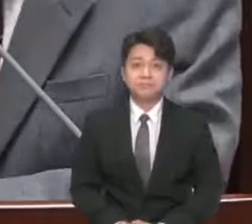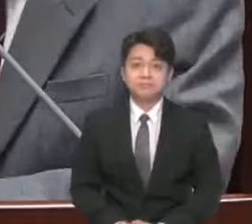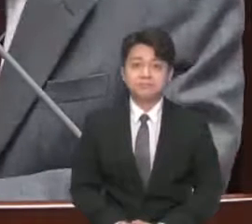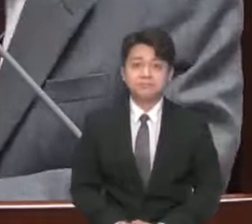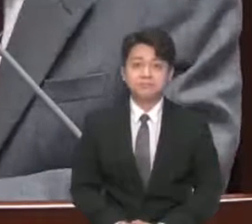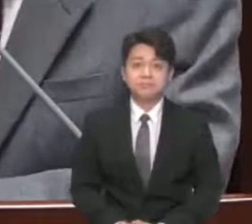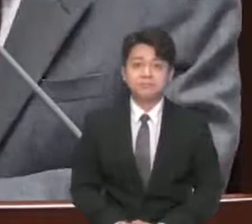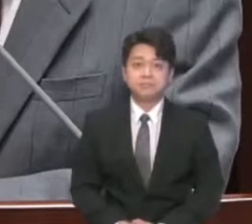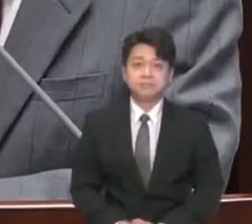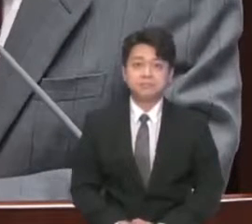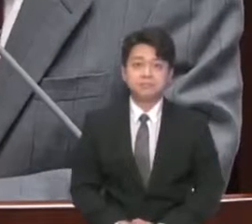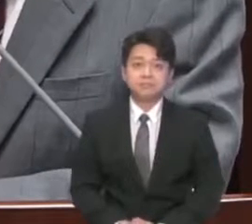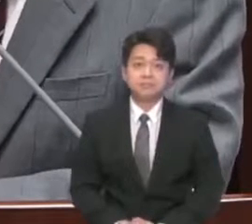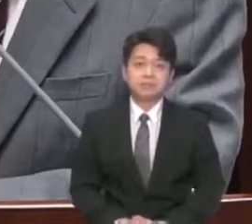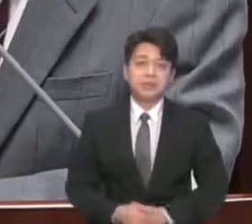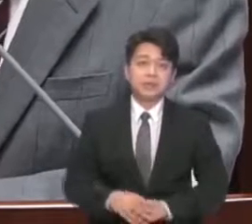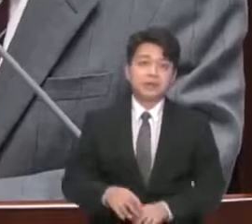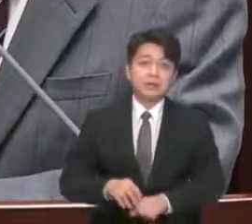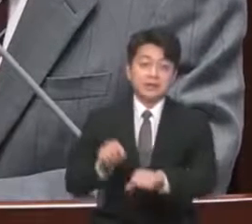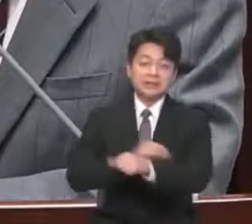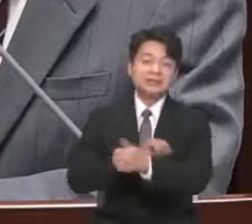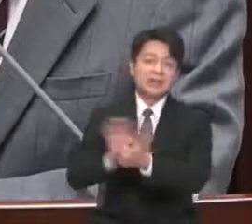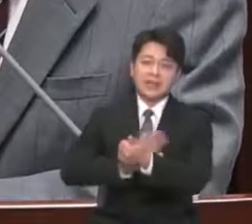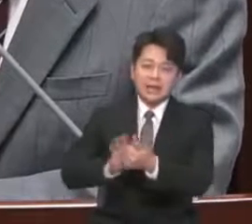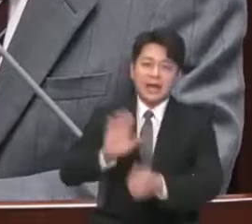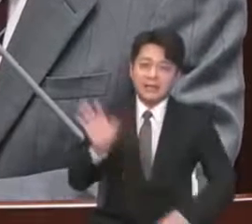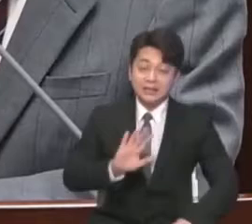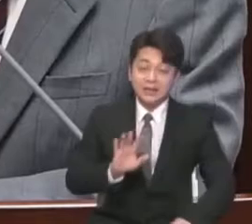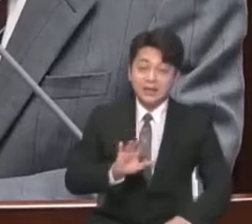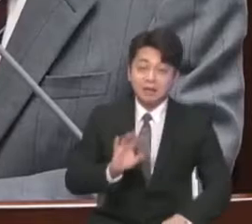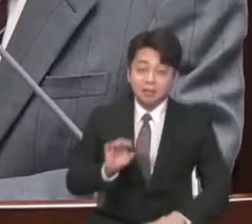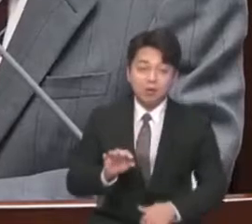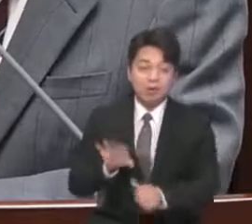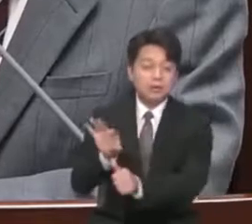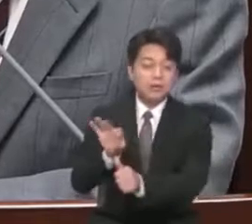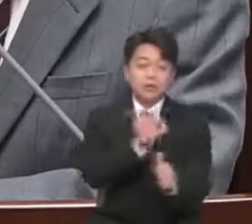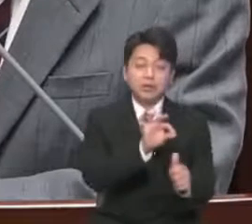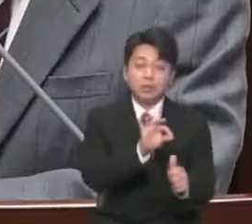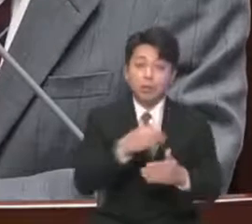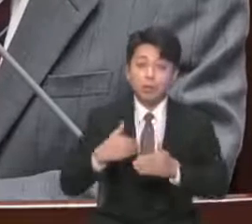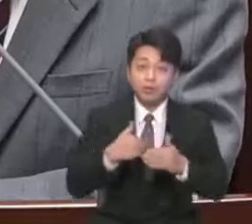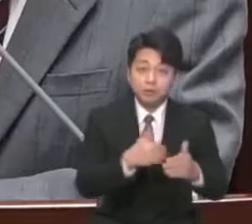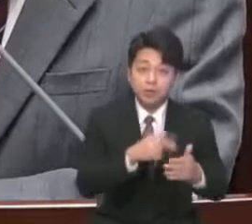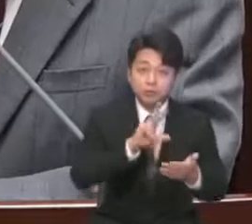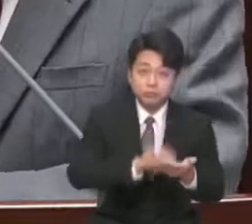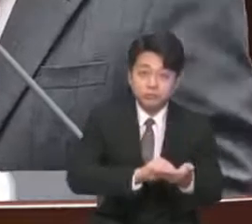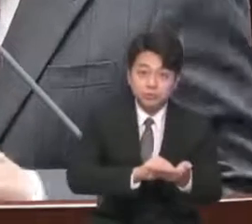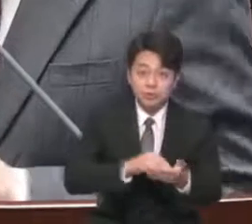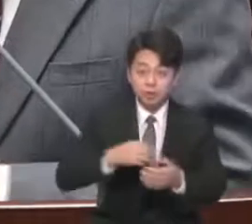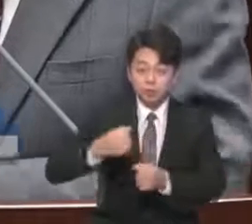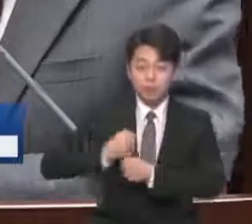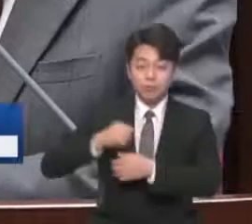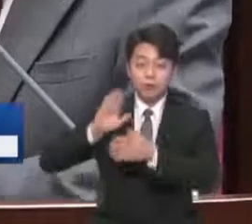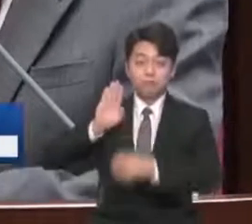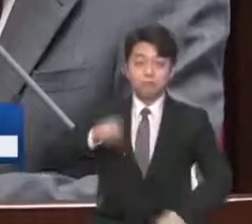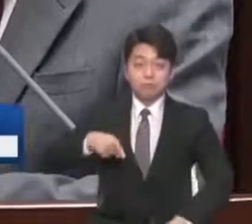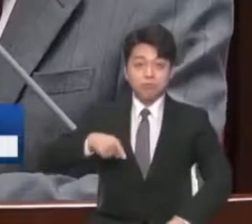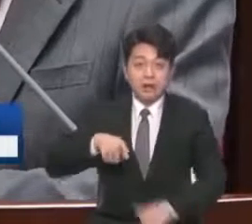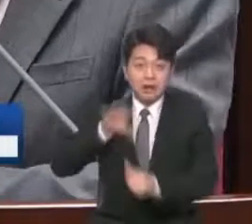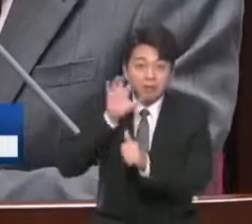불이익. 아니 그러니까 어떤 사안을 예를 들어서 이